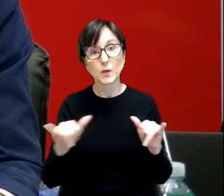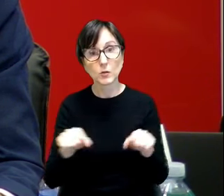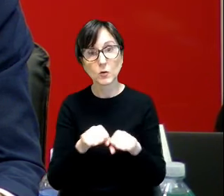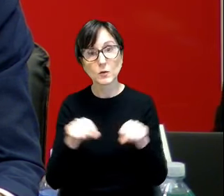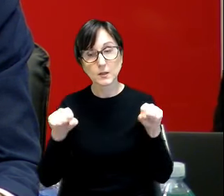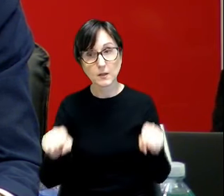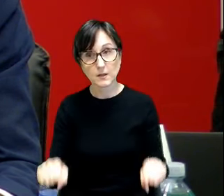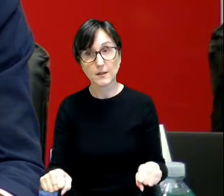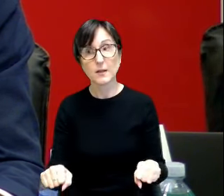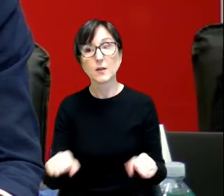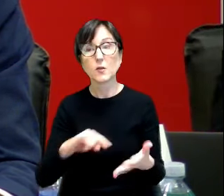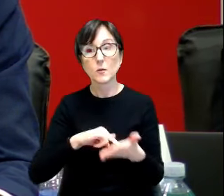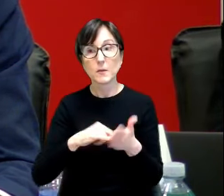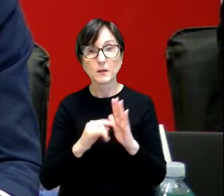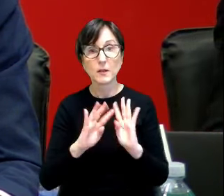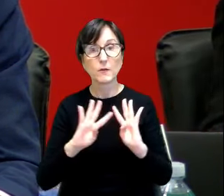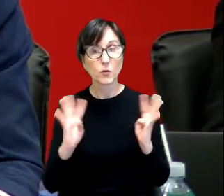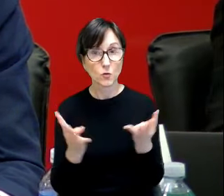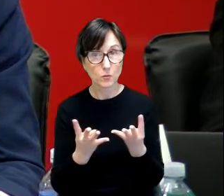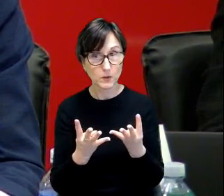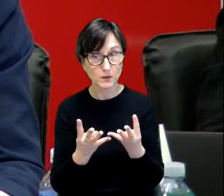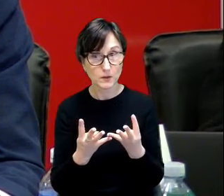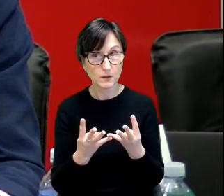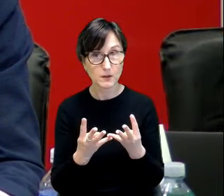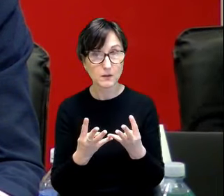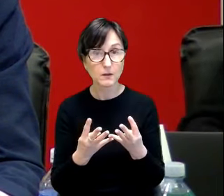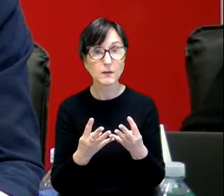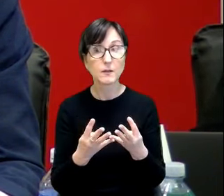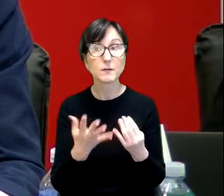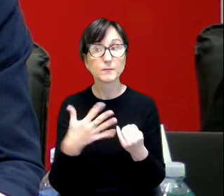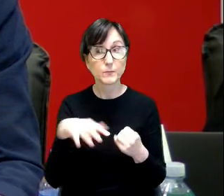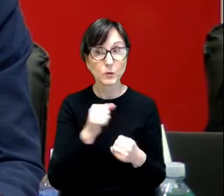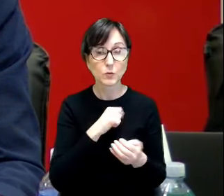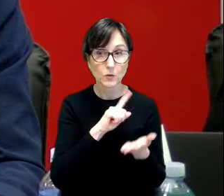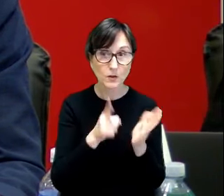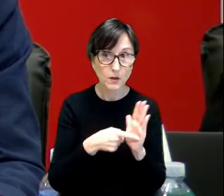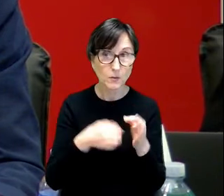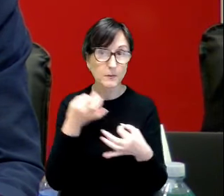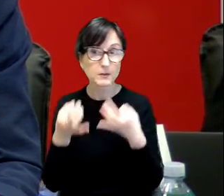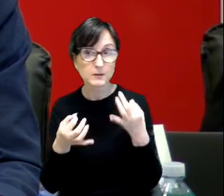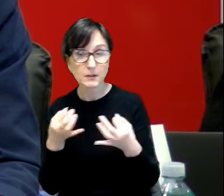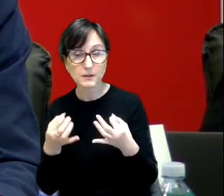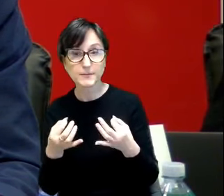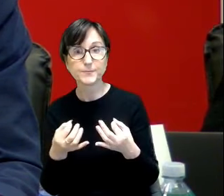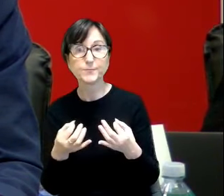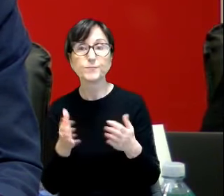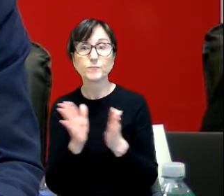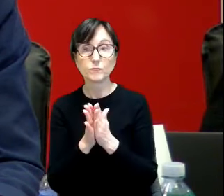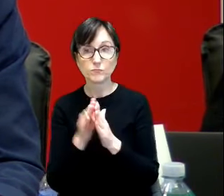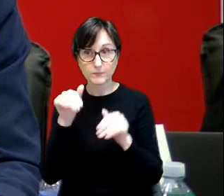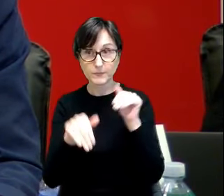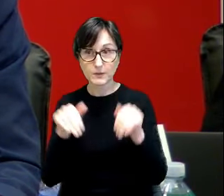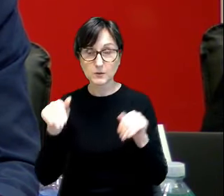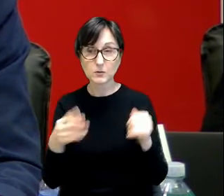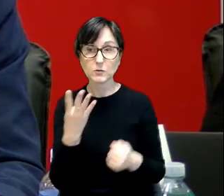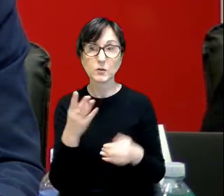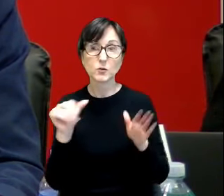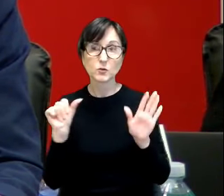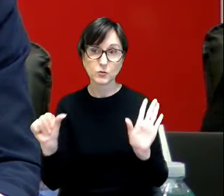komitete ar būtų klausimų pasisakymų kviečiu balsuoti 46 klausimas